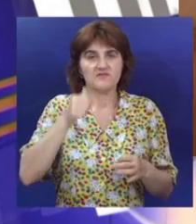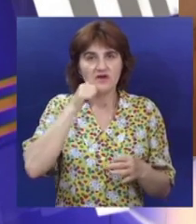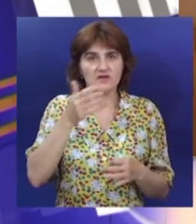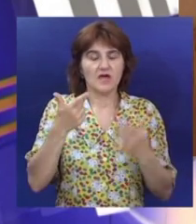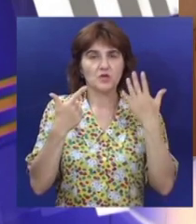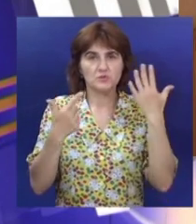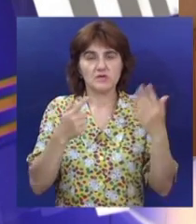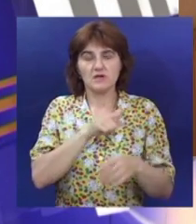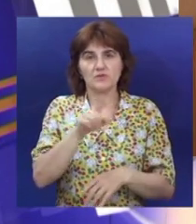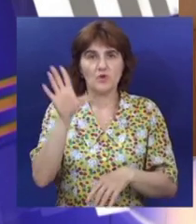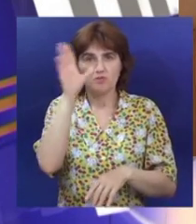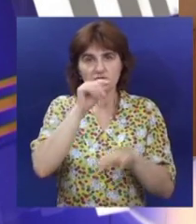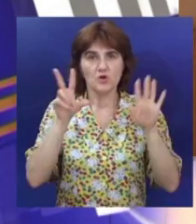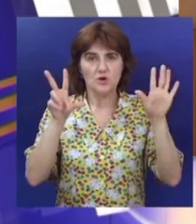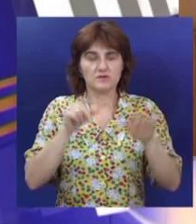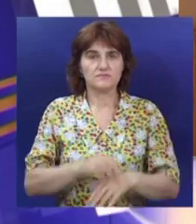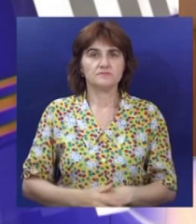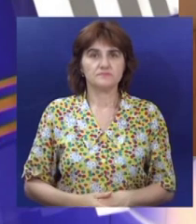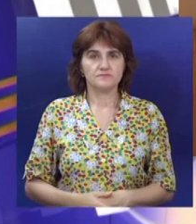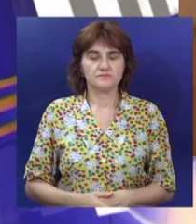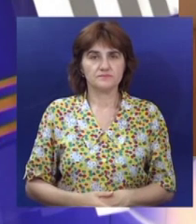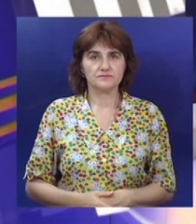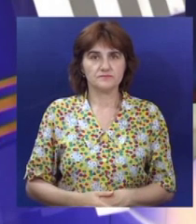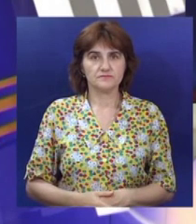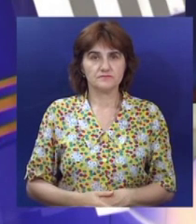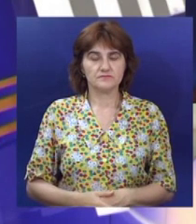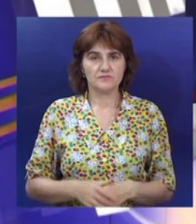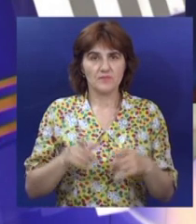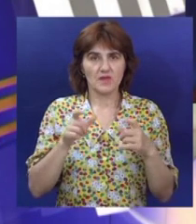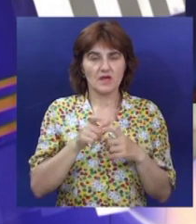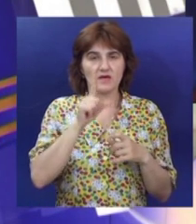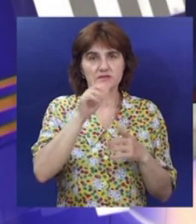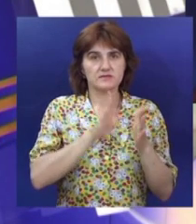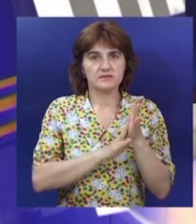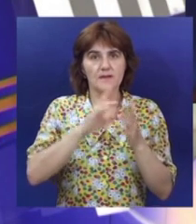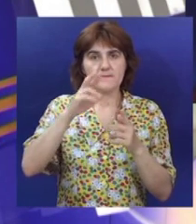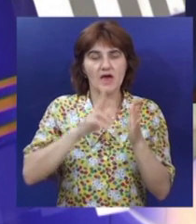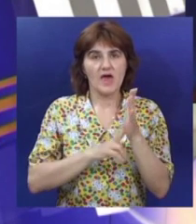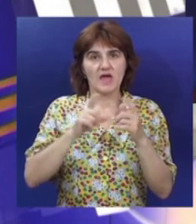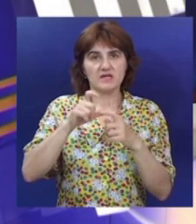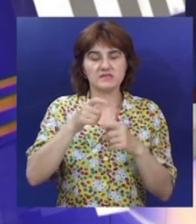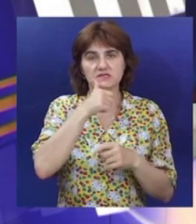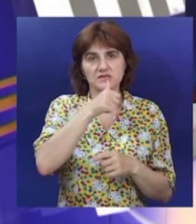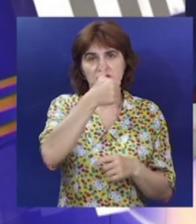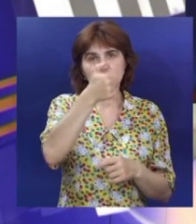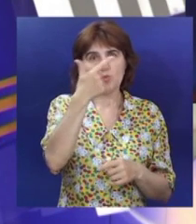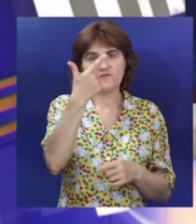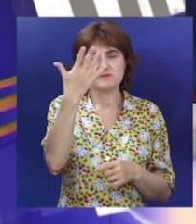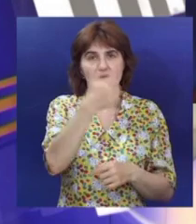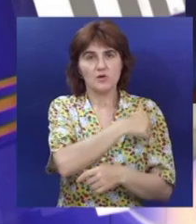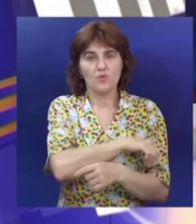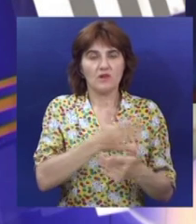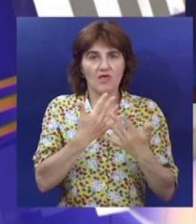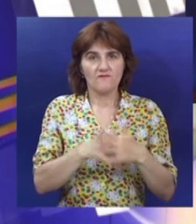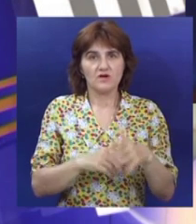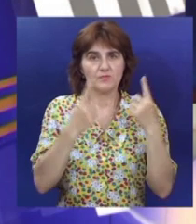572211 svakog dana od 7 do 20 časova. Siemensov karavan, organizovan povodom 125 godina